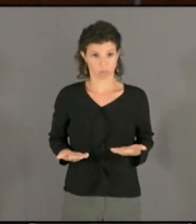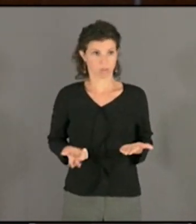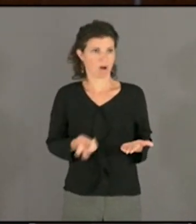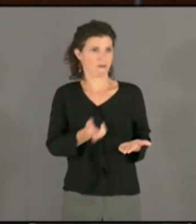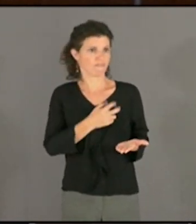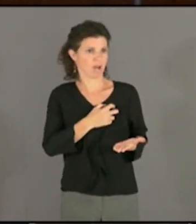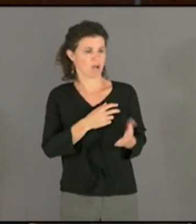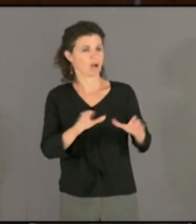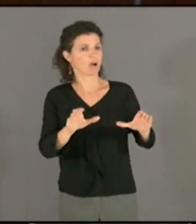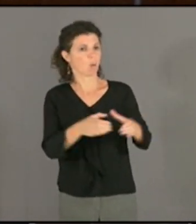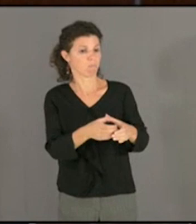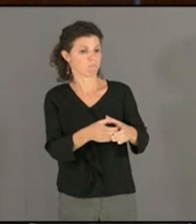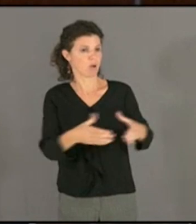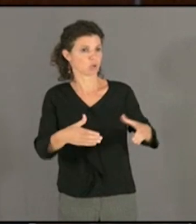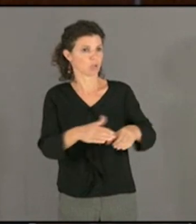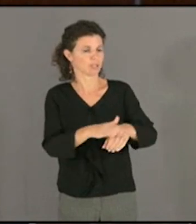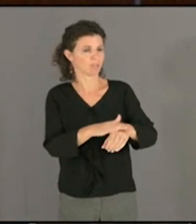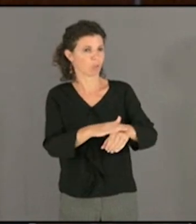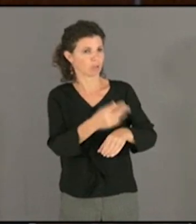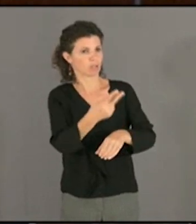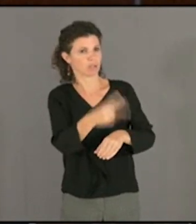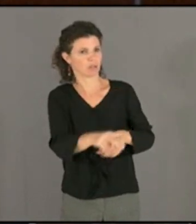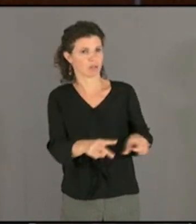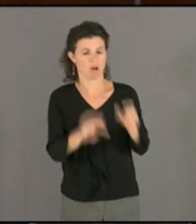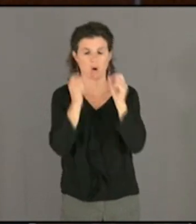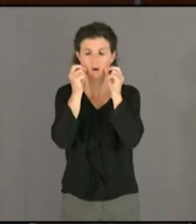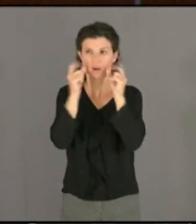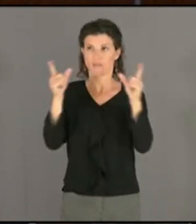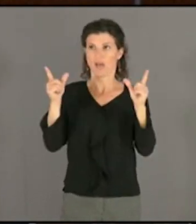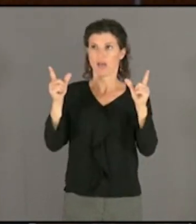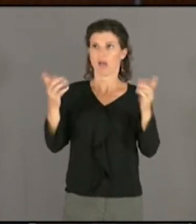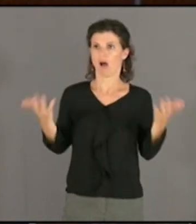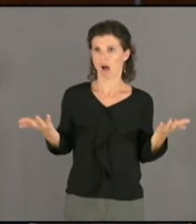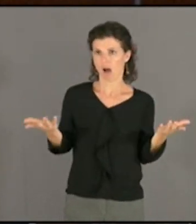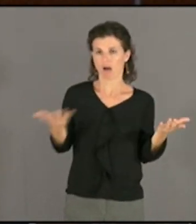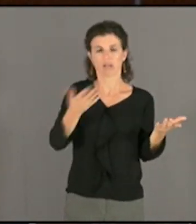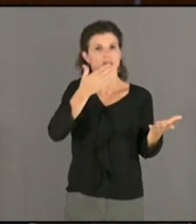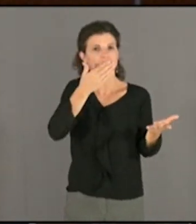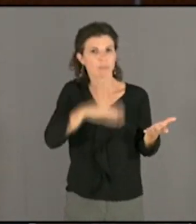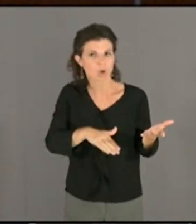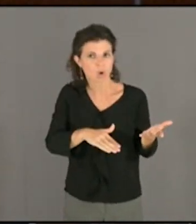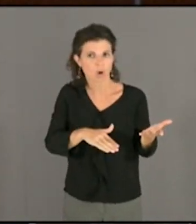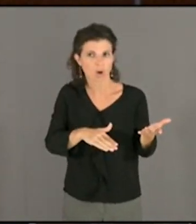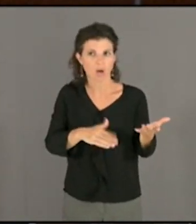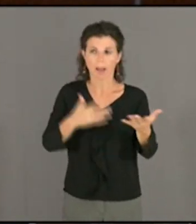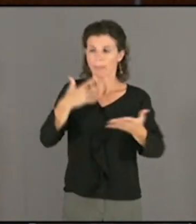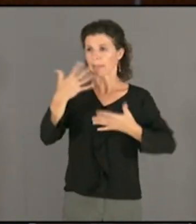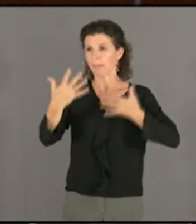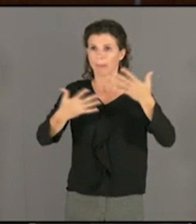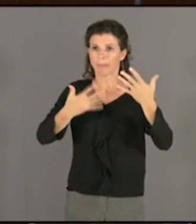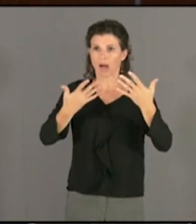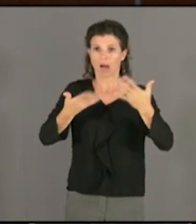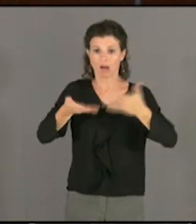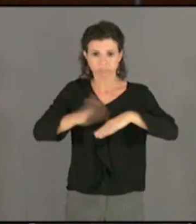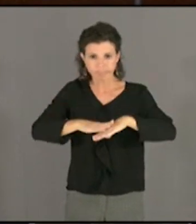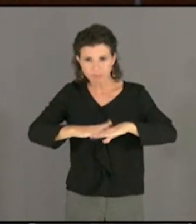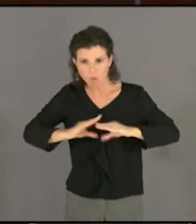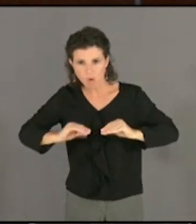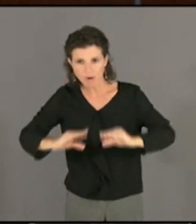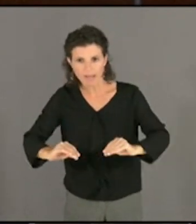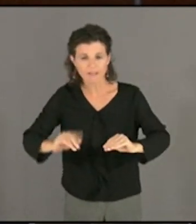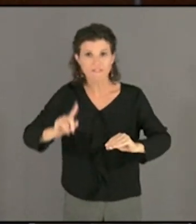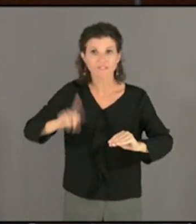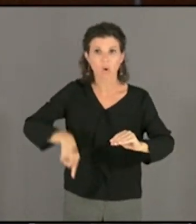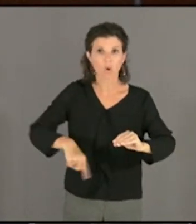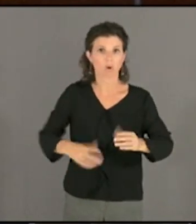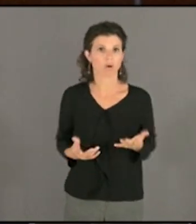c'est tant mieux, c'est heureux, mais c'est pas le tout de le dire, il faut le faire. Alors il n'est jamais trop tard pour bien faire, mais